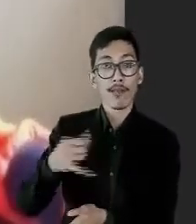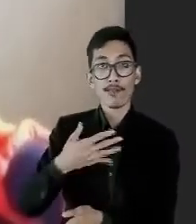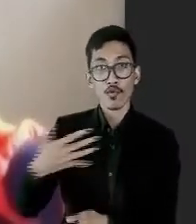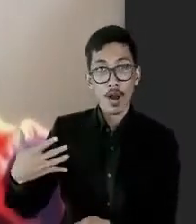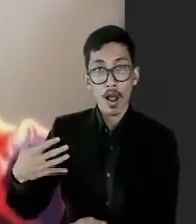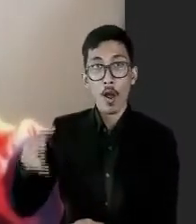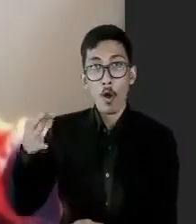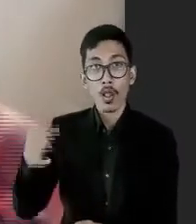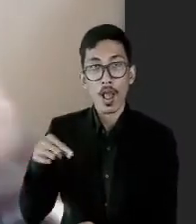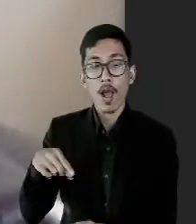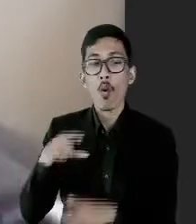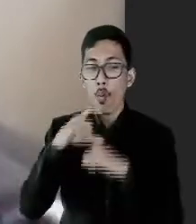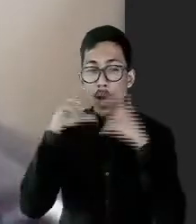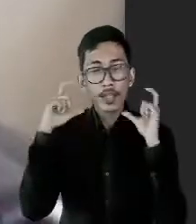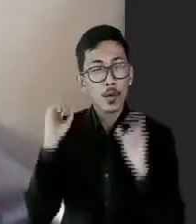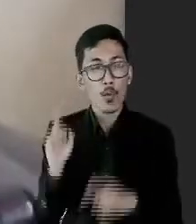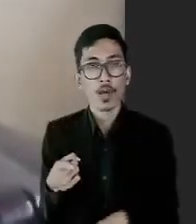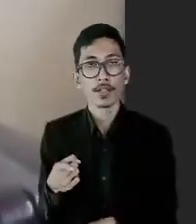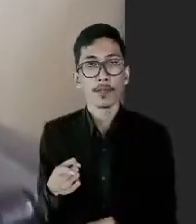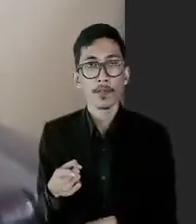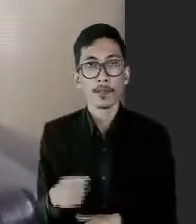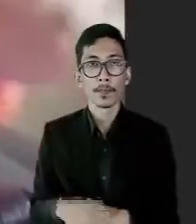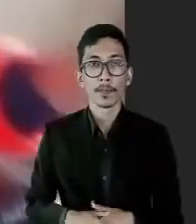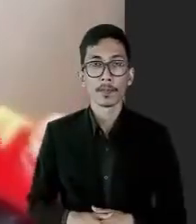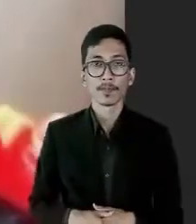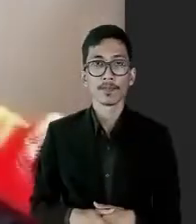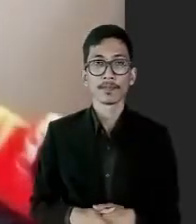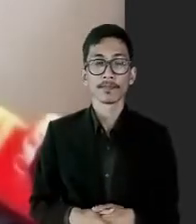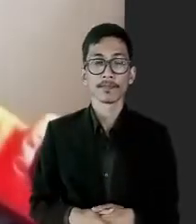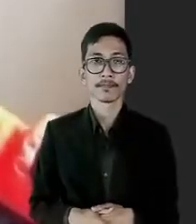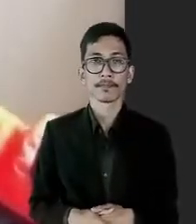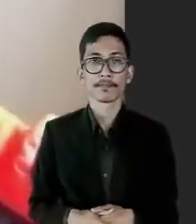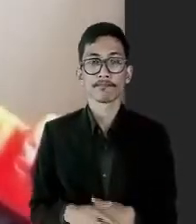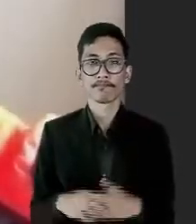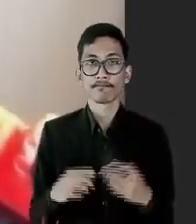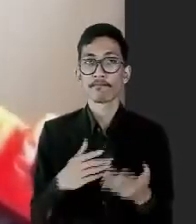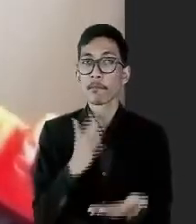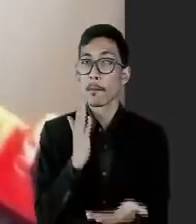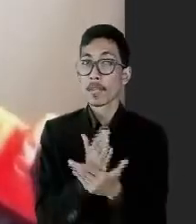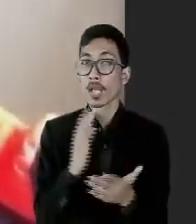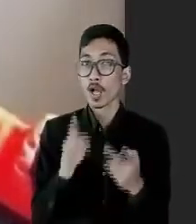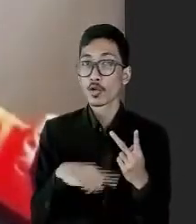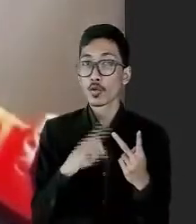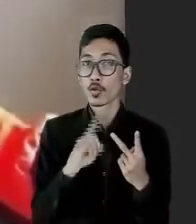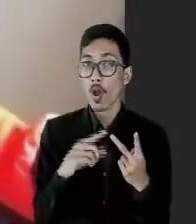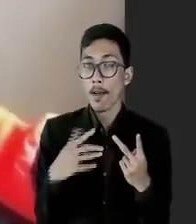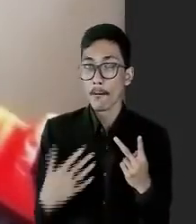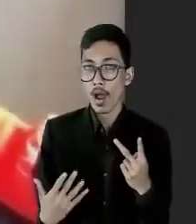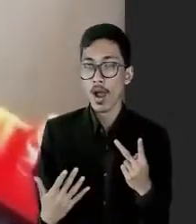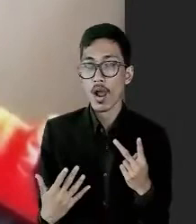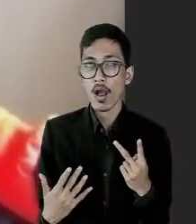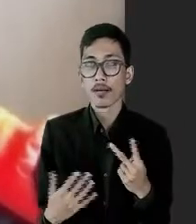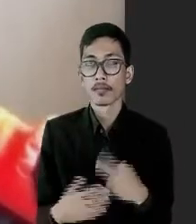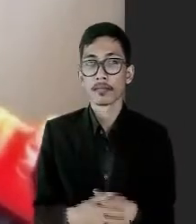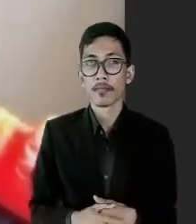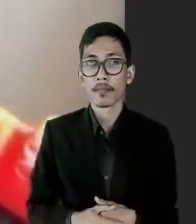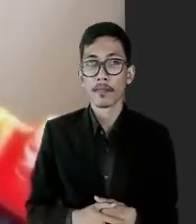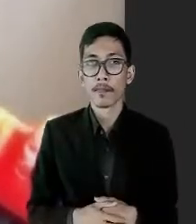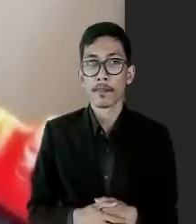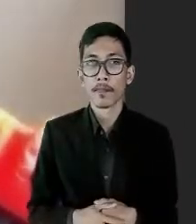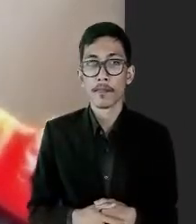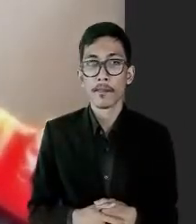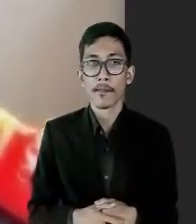Jayapura. Kemudian kebijakan yang kedua lagi, pemerintah daerah dalam hal ini Wali Kota Jayapura mengeluarkan